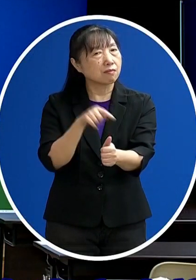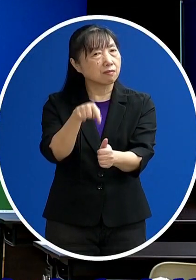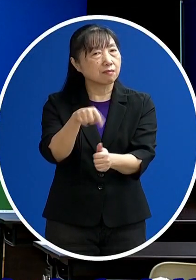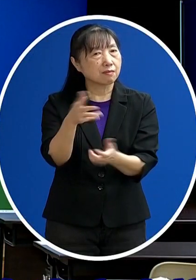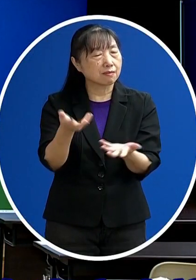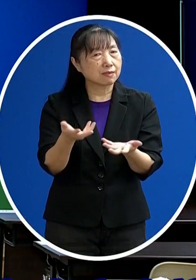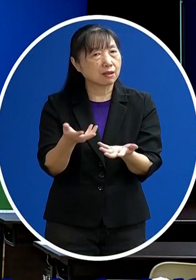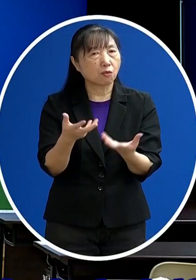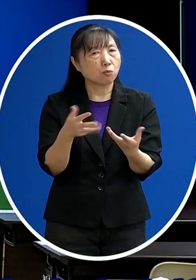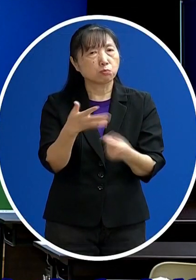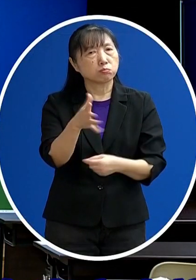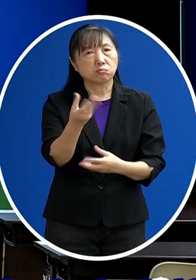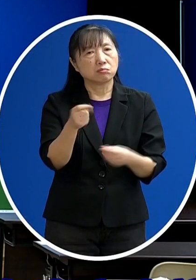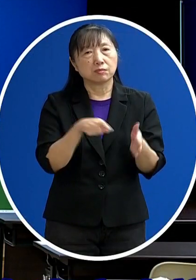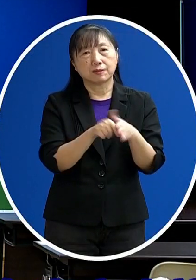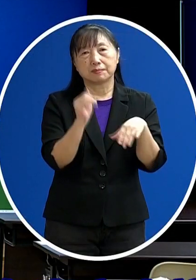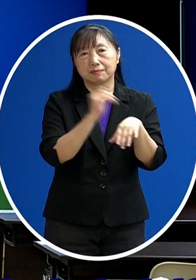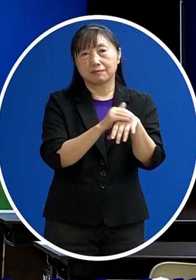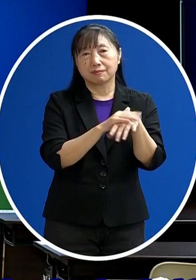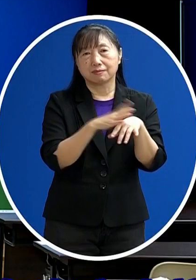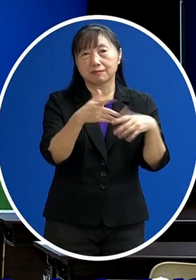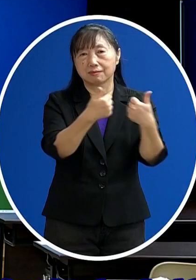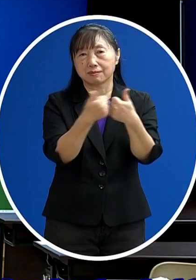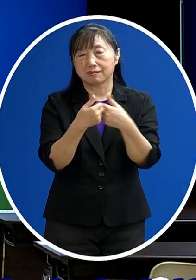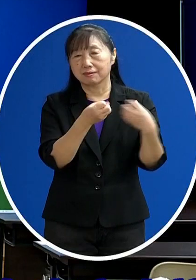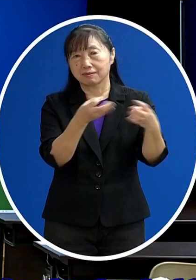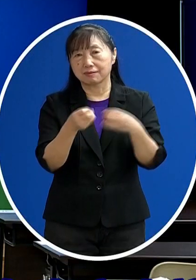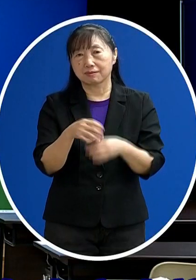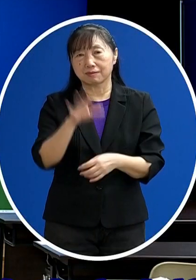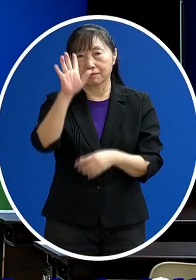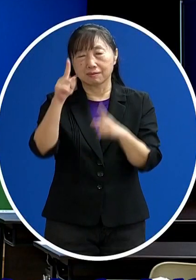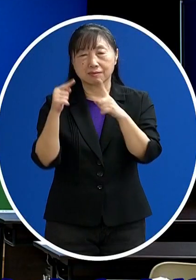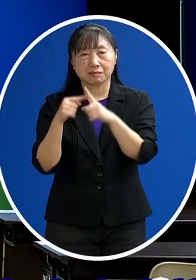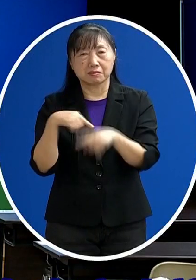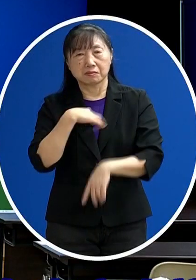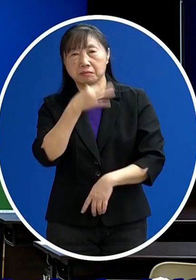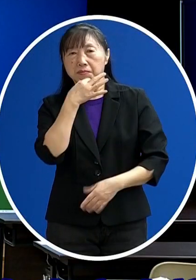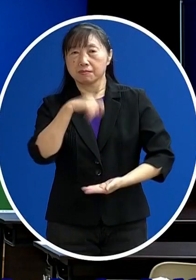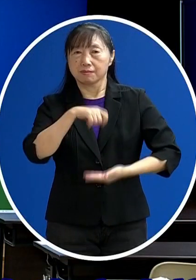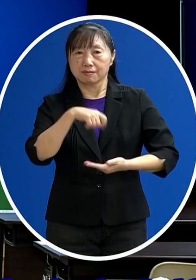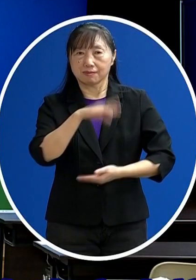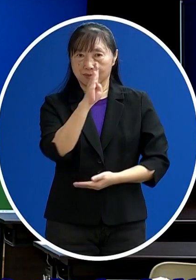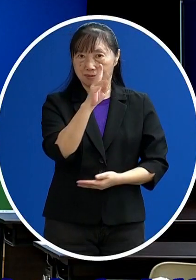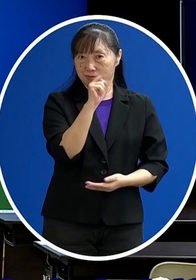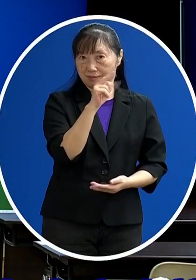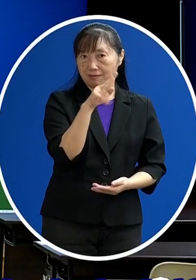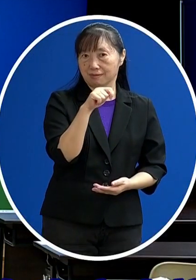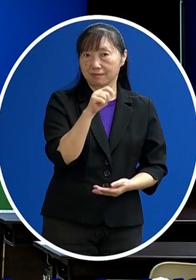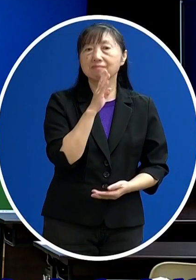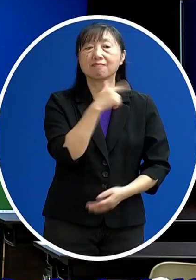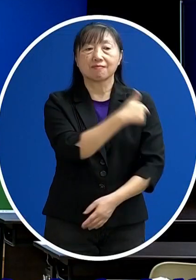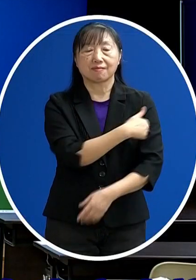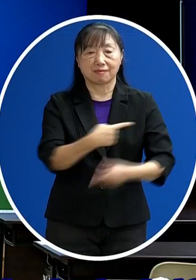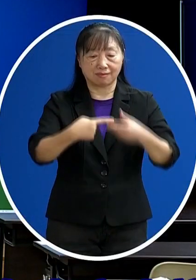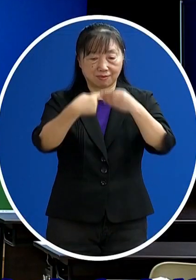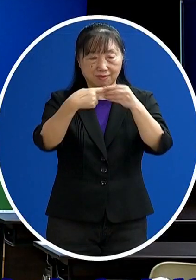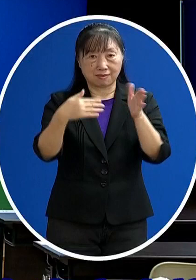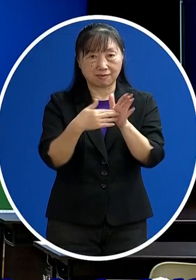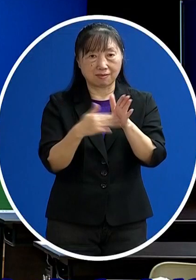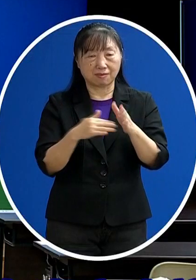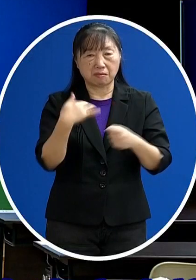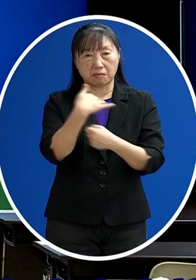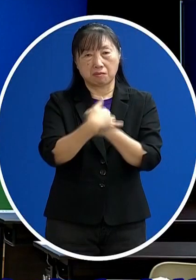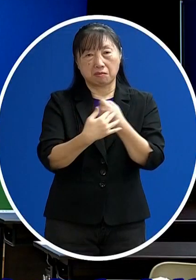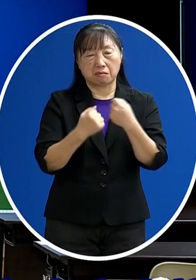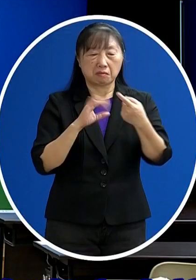分为什么没有经过专家会议的讨论？因为有专家担心就是BNT 如果只打一剂的话，保护力是不到四